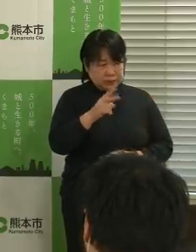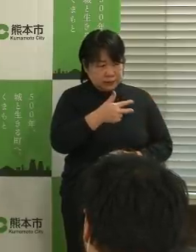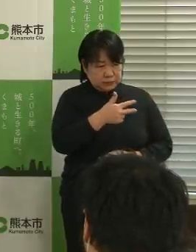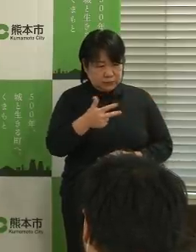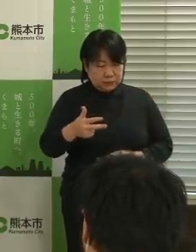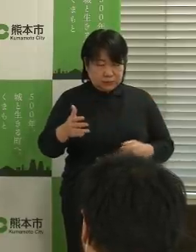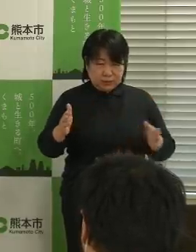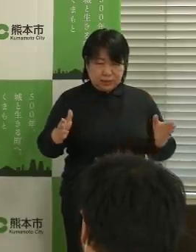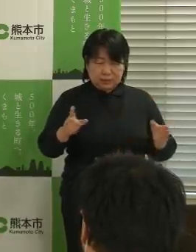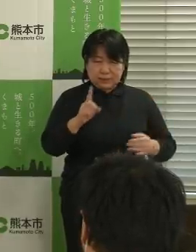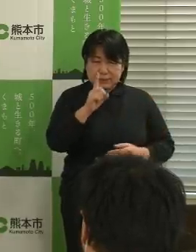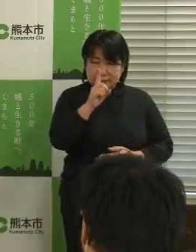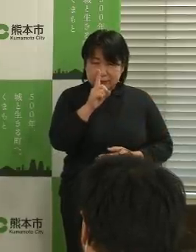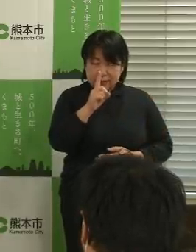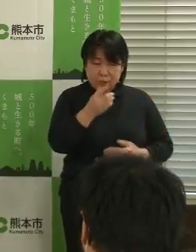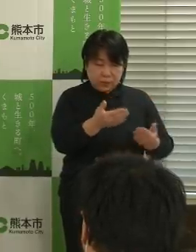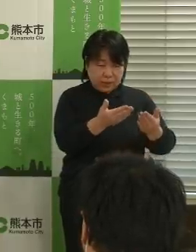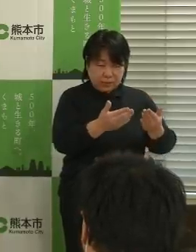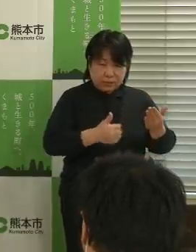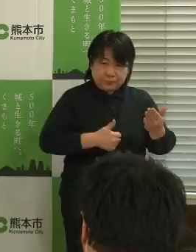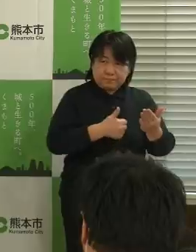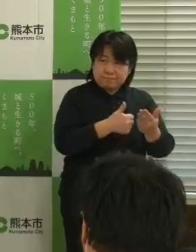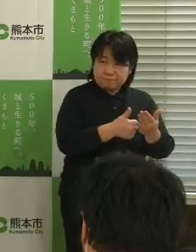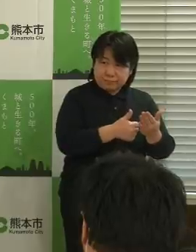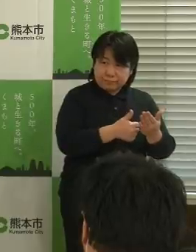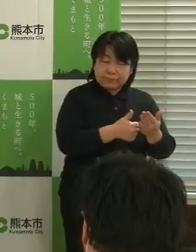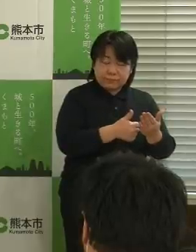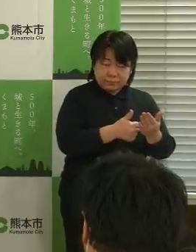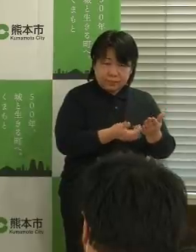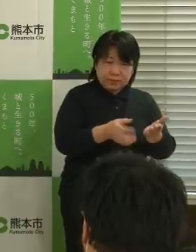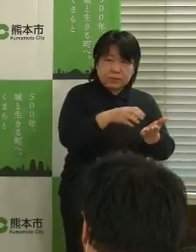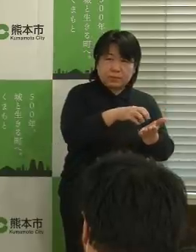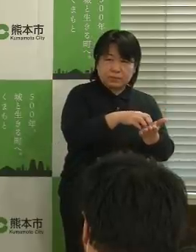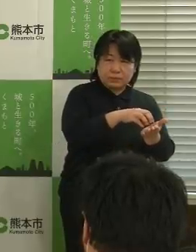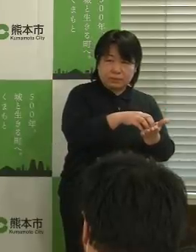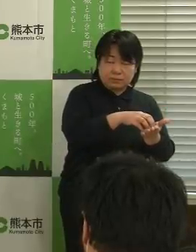ですね、登校日をこう設けながら、